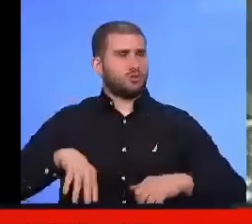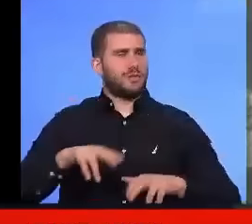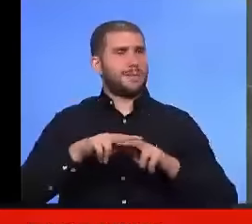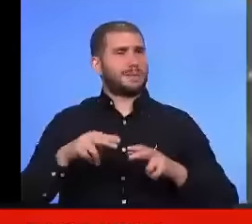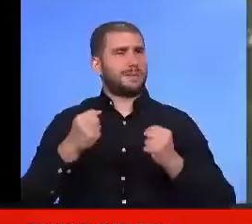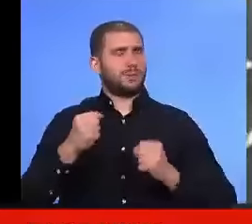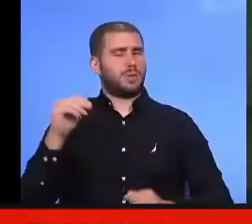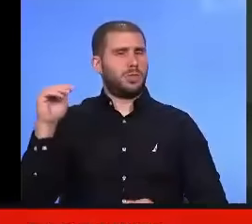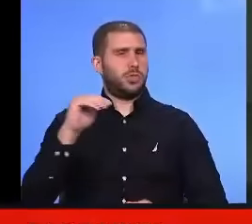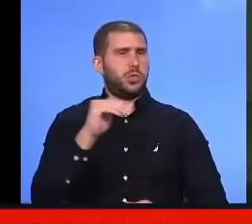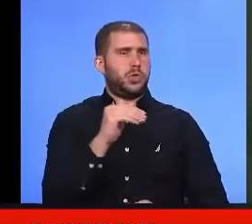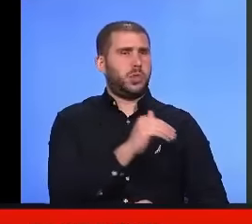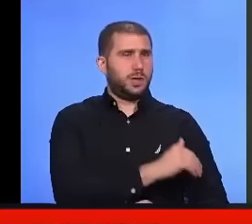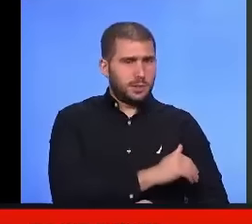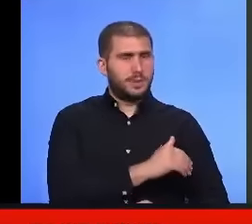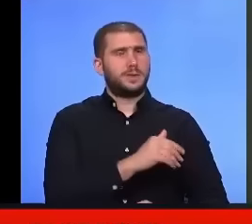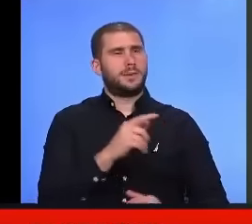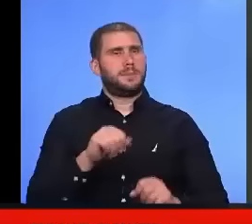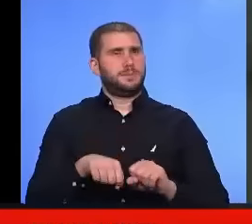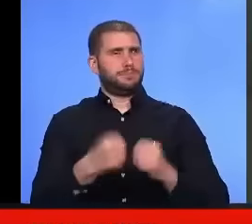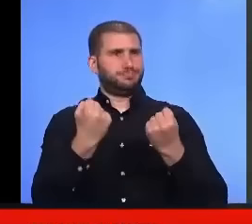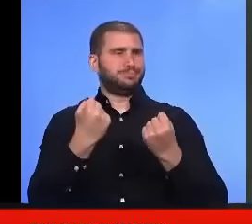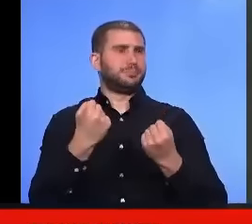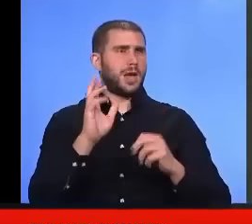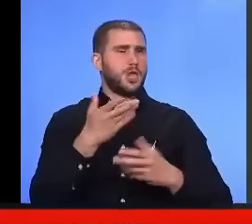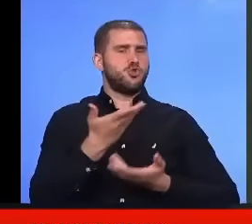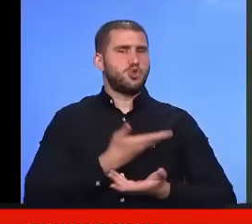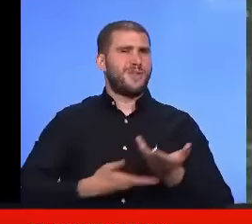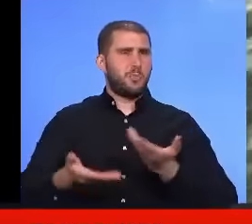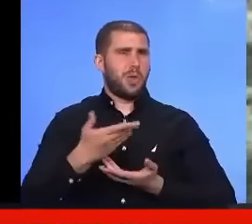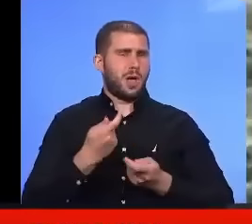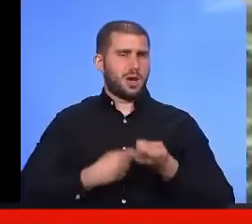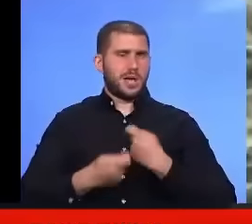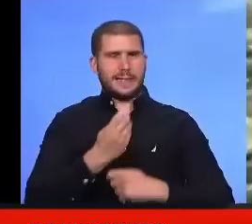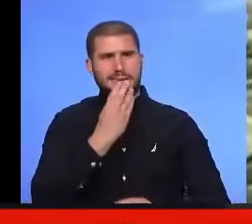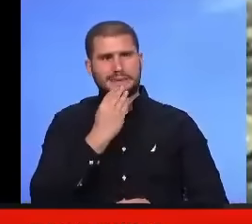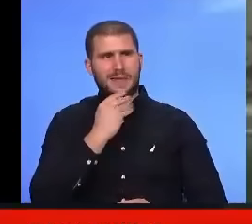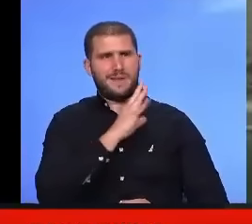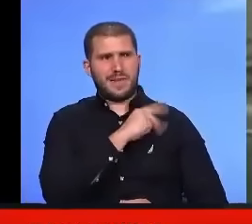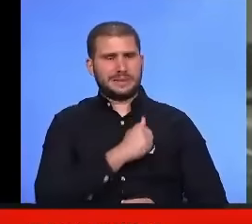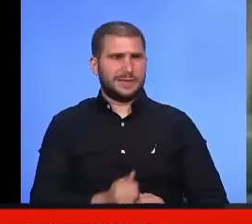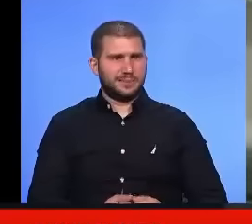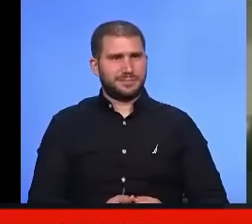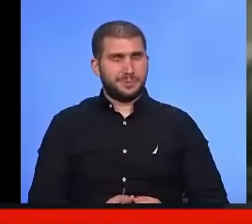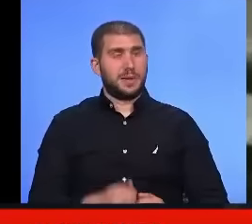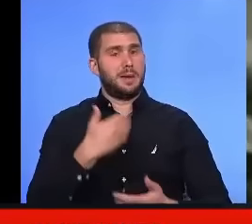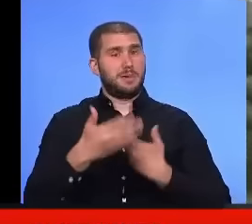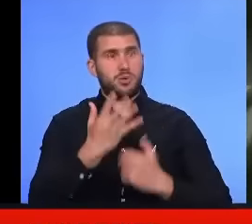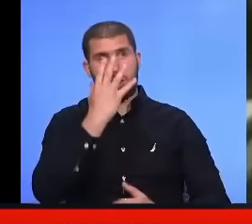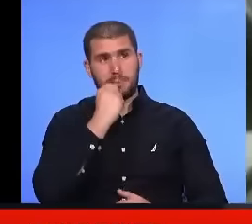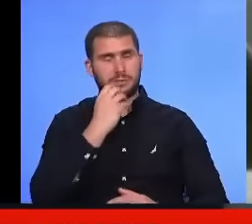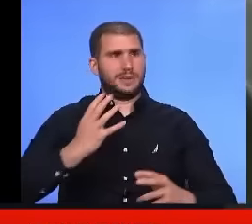והמצב הביטחוני שהתדרדר העיב בלשון המעטה על שיתוף הפעולה הכלכלי בין ישראל לפלסטינים. בהמשך,